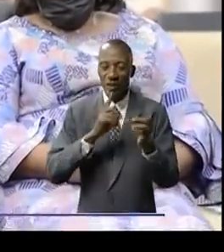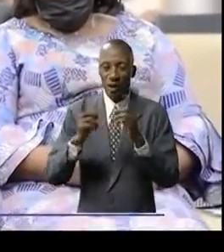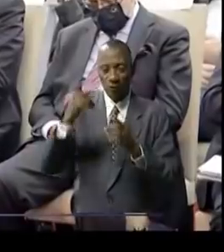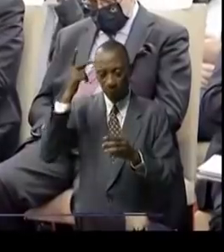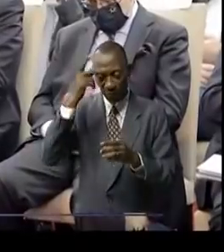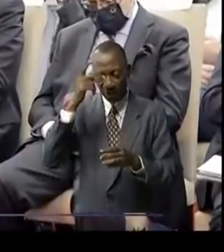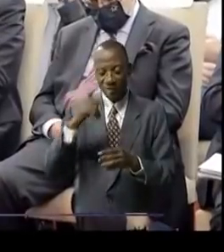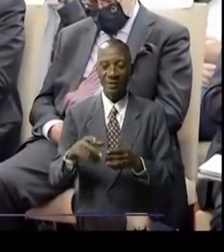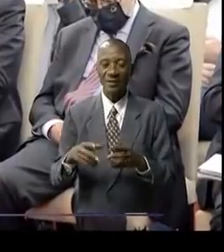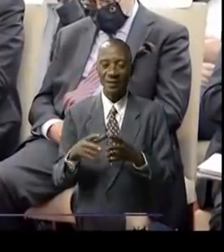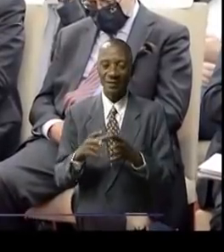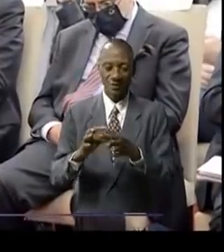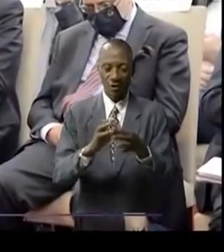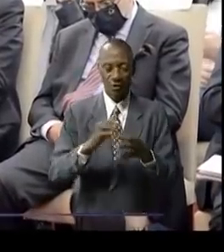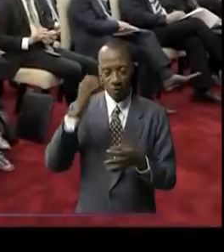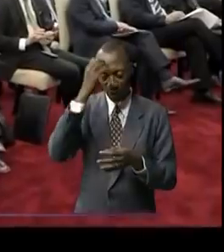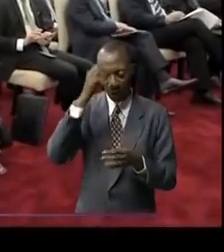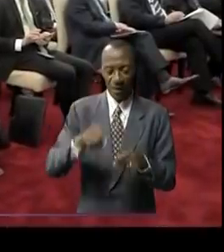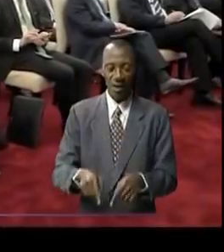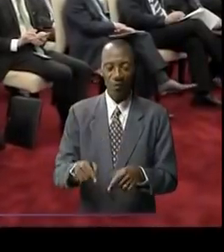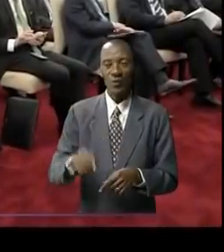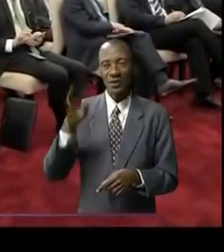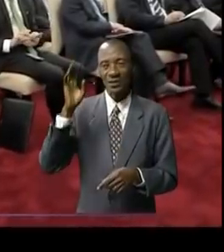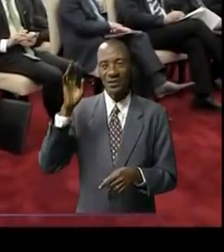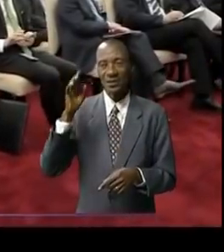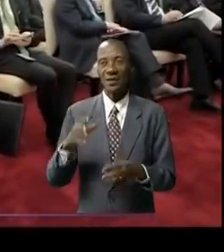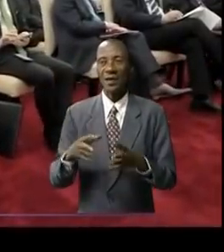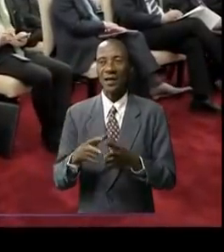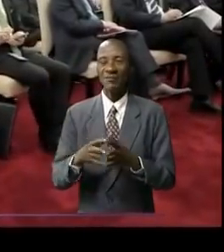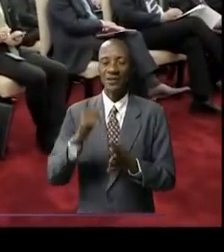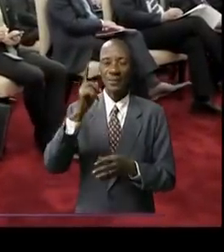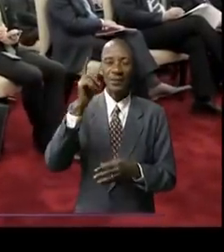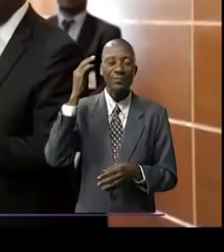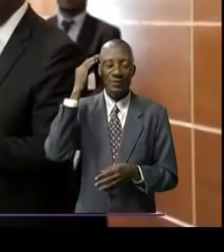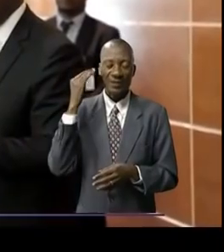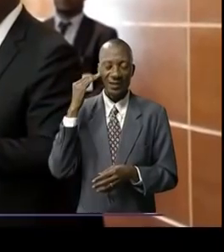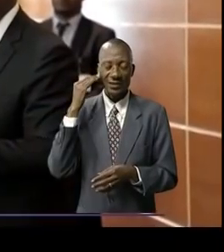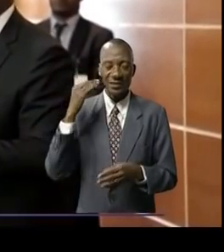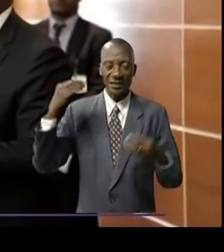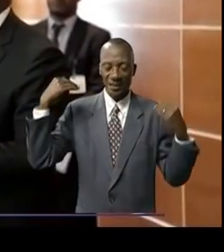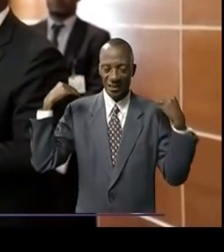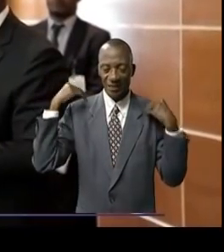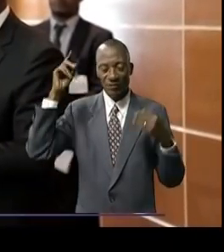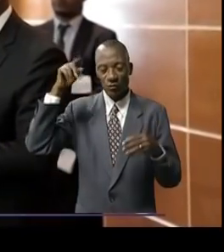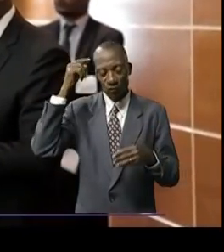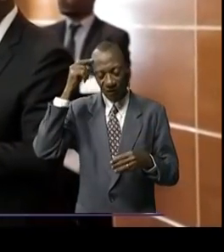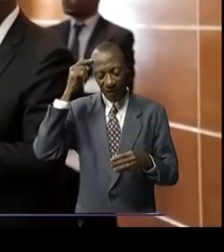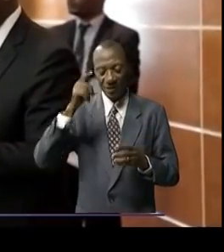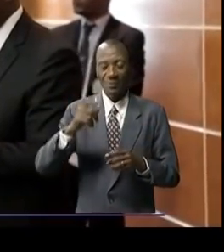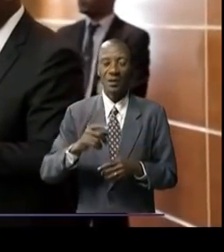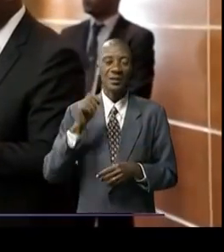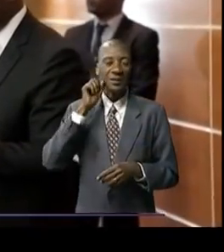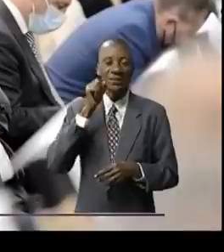l'Union européenne s'est tenue à Kinshasa sous la direction du Premier ministre, chef du gouvernement Jean-Michel